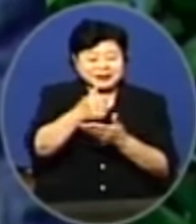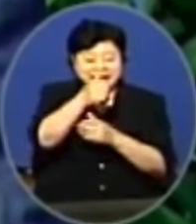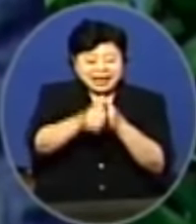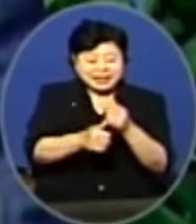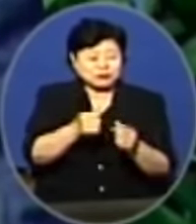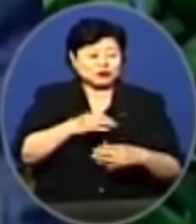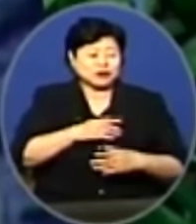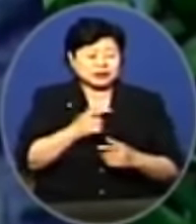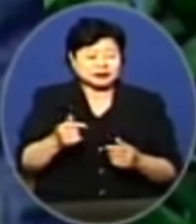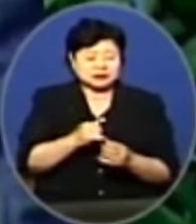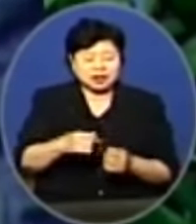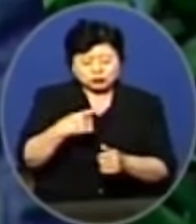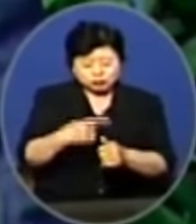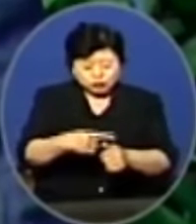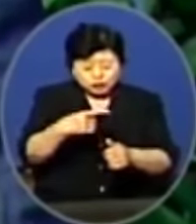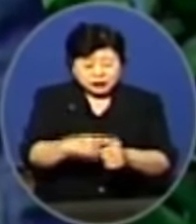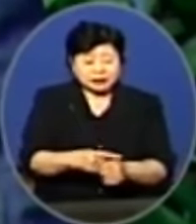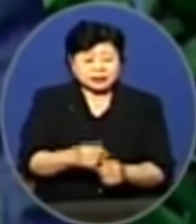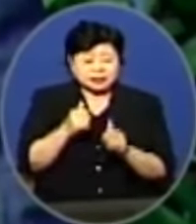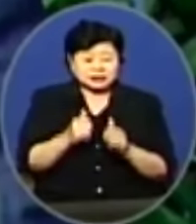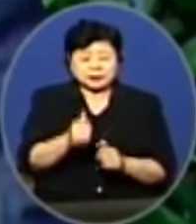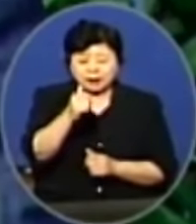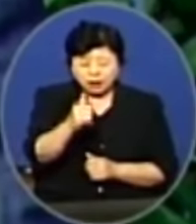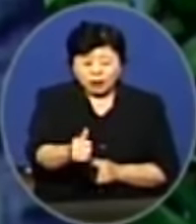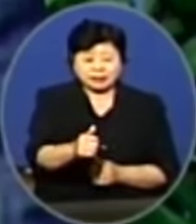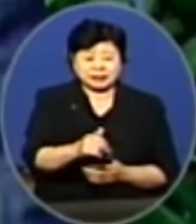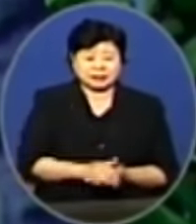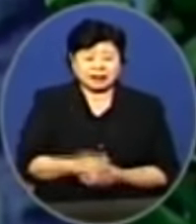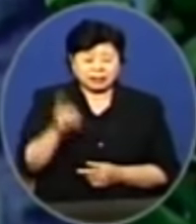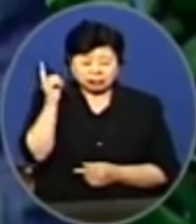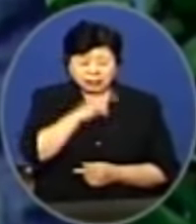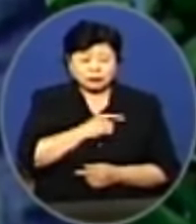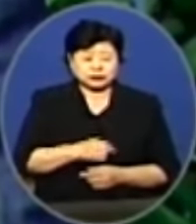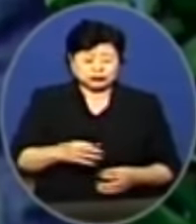하나님도 두려워하지 않고 사람도 무시하는 흉악한